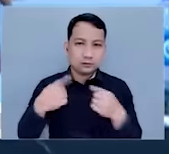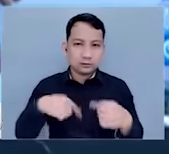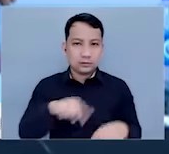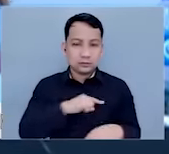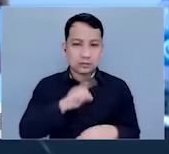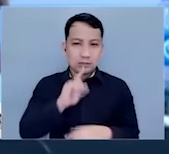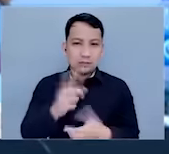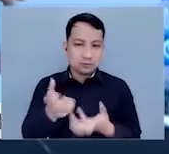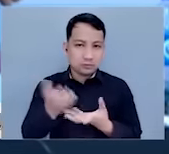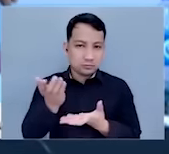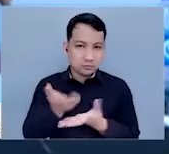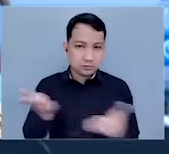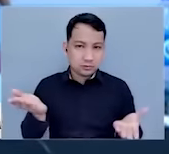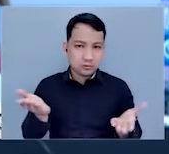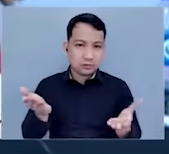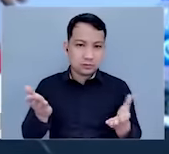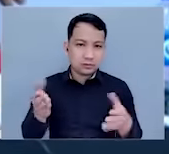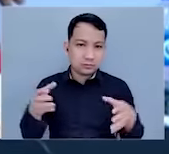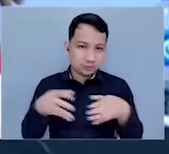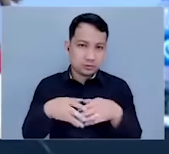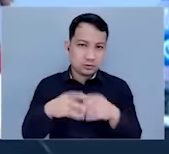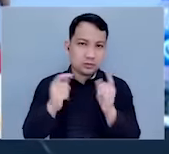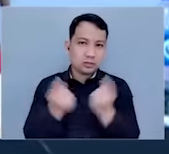everybody works as a team